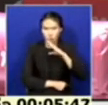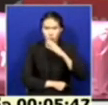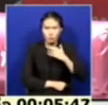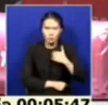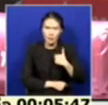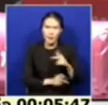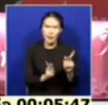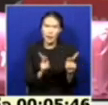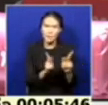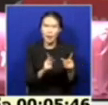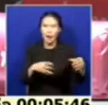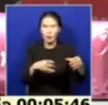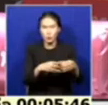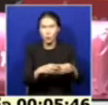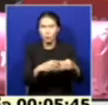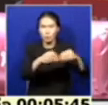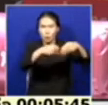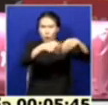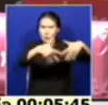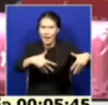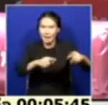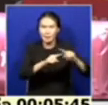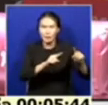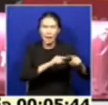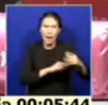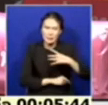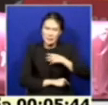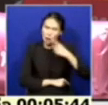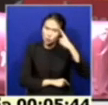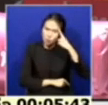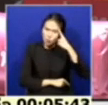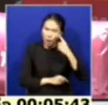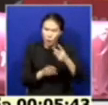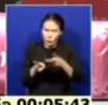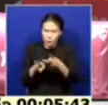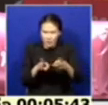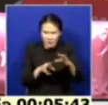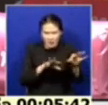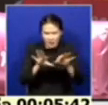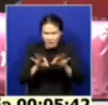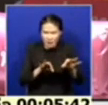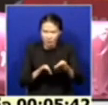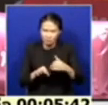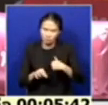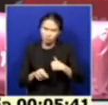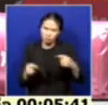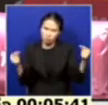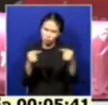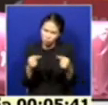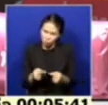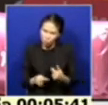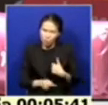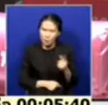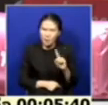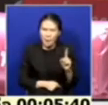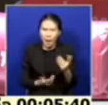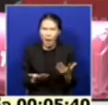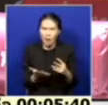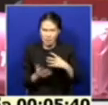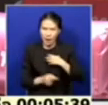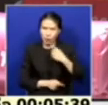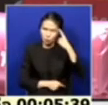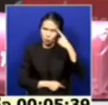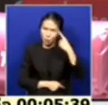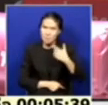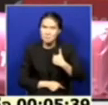ต UNHCR เนี่ยผมเองก็อยากทราบจากปากรัฐมนตรีต่างประเทศว่าการแต่งตั้